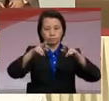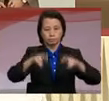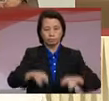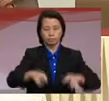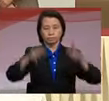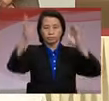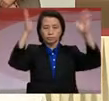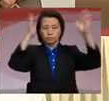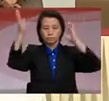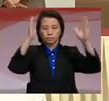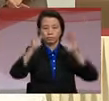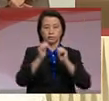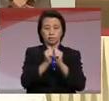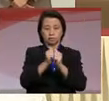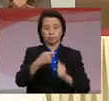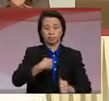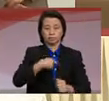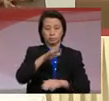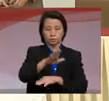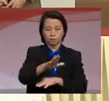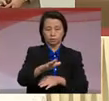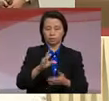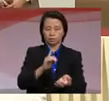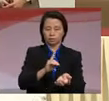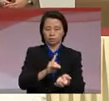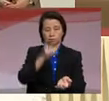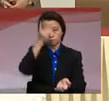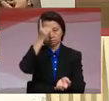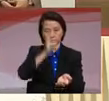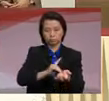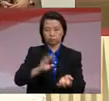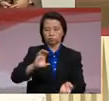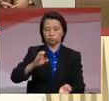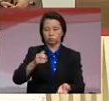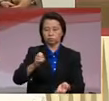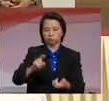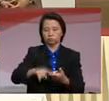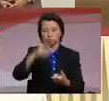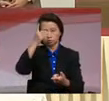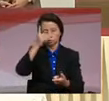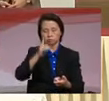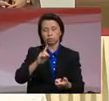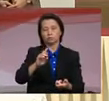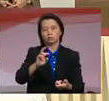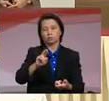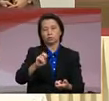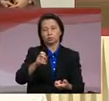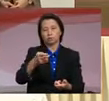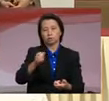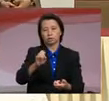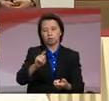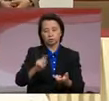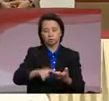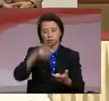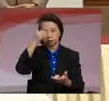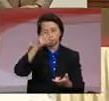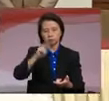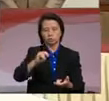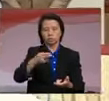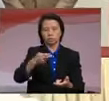Malaysia. Bersama dengan saya petang ini ialah Datuk Dr. Chong Chee Kiong, Dr. Nur Hayati Rusli, Datuk Dr. Nur